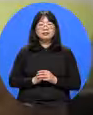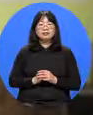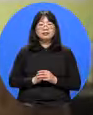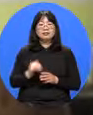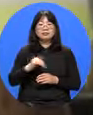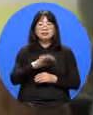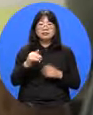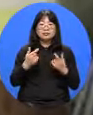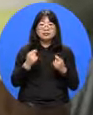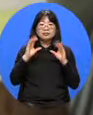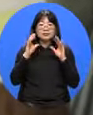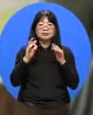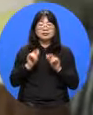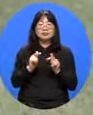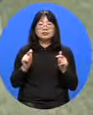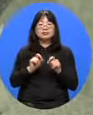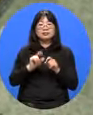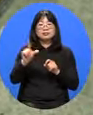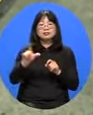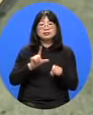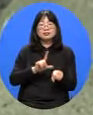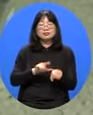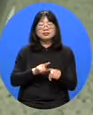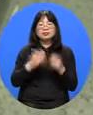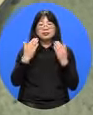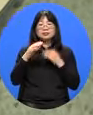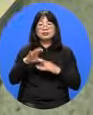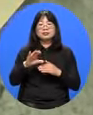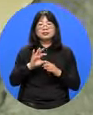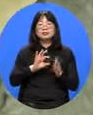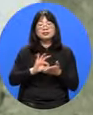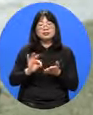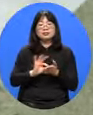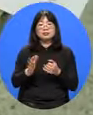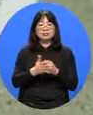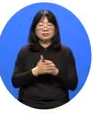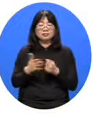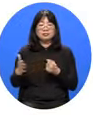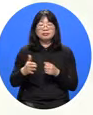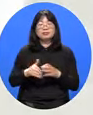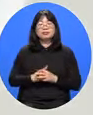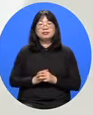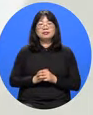우리 같은 어린이들은 대부분의 시간을 학교에서 보내니까요.